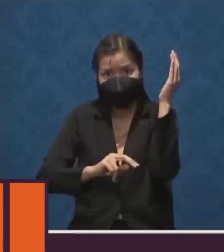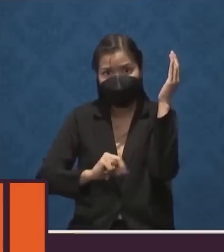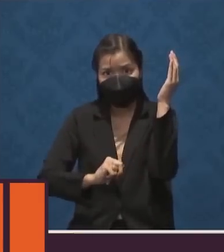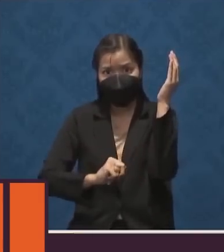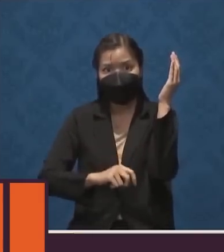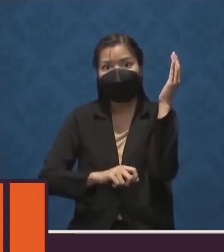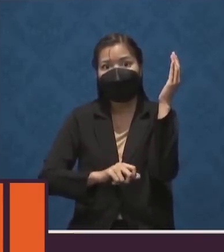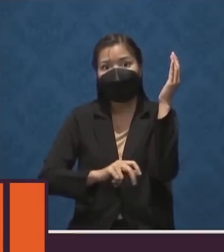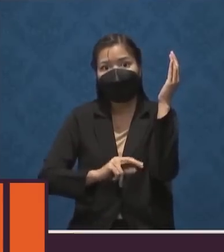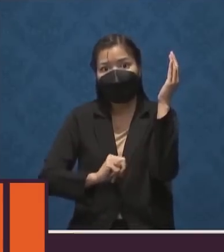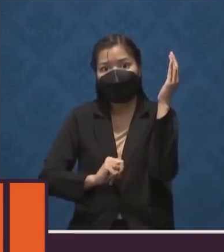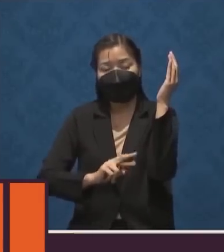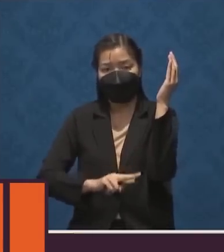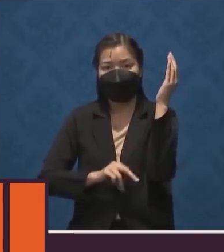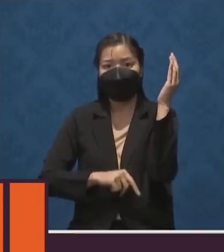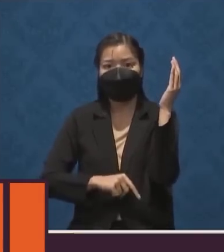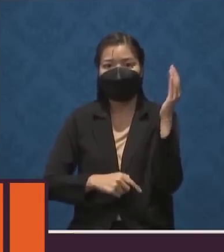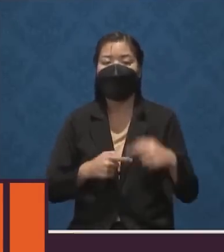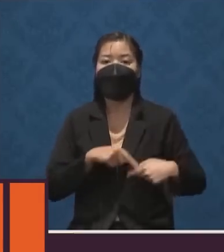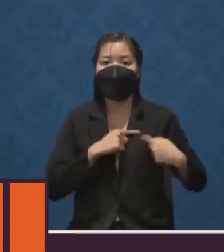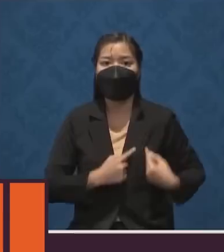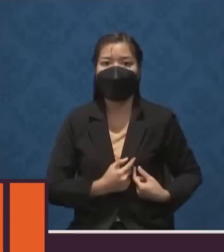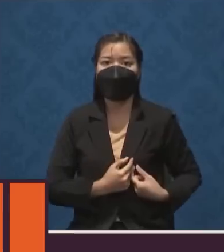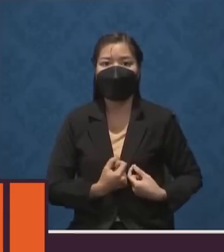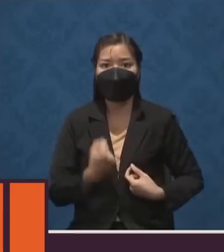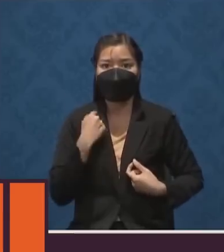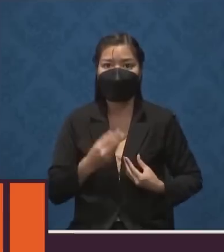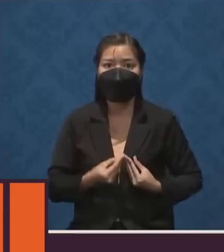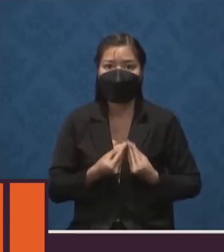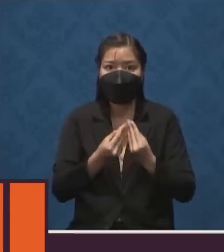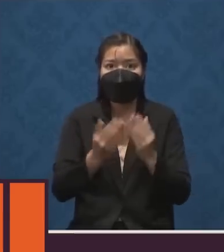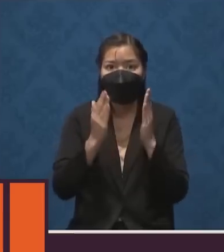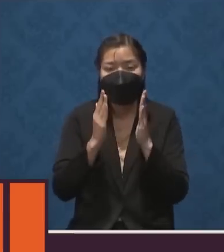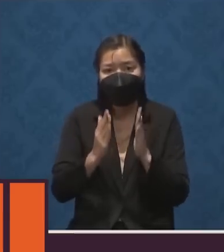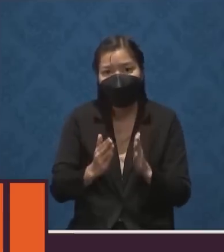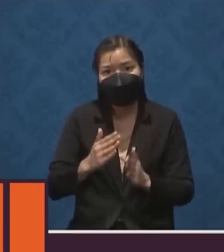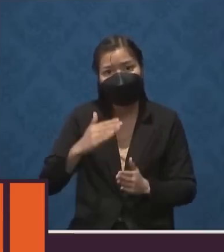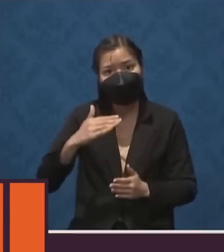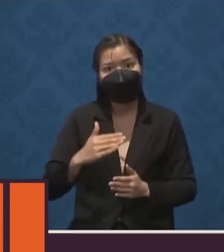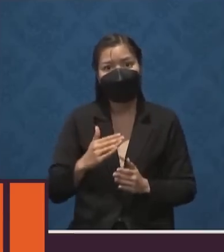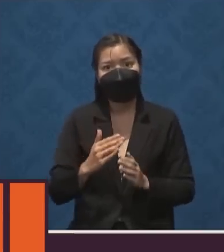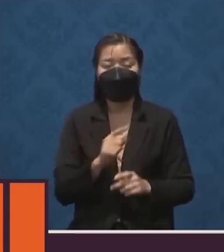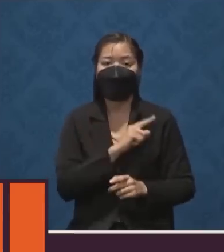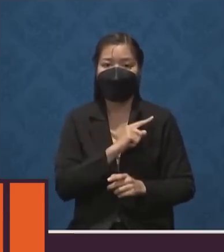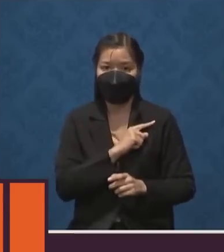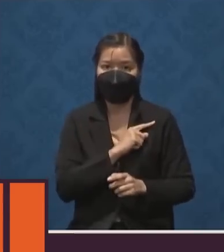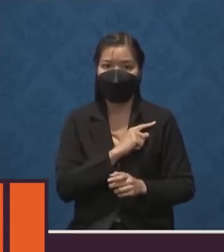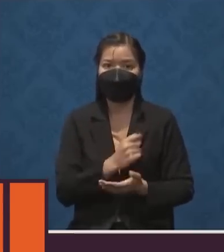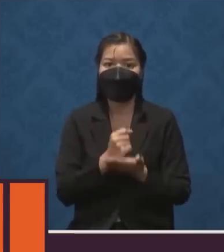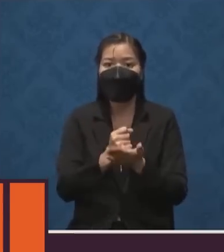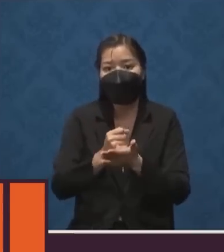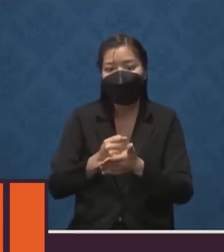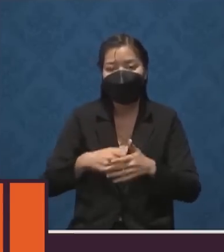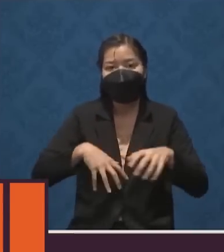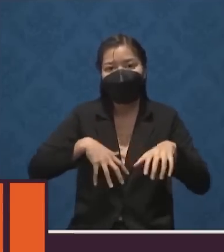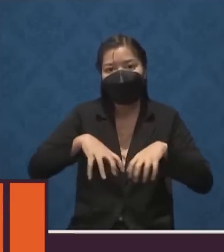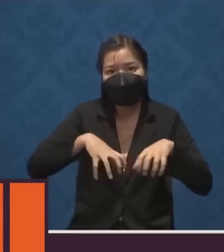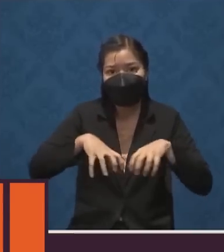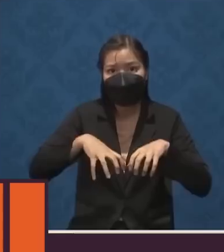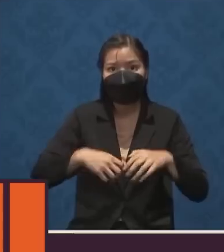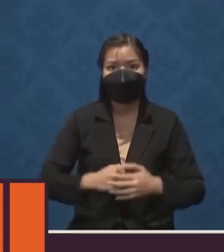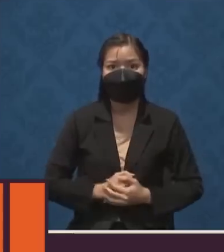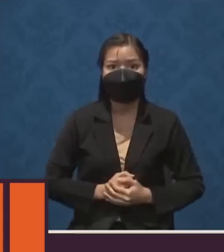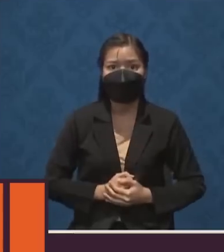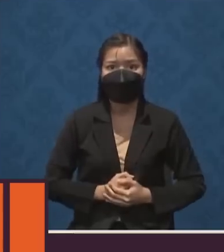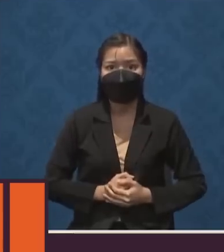มาและกขอเป็กำลงใจใหกเจานททุคนน่างงานที่พยายามจะคลี่คายสนการผมอยากใหพนปชาชนทคนเข้าใจครับวาก